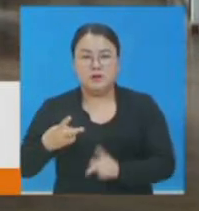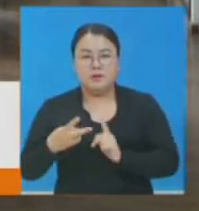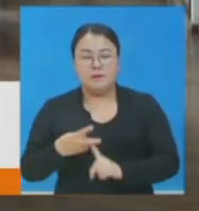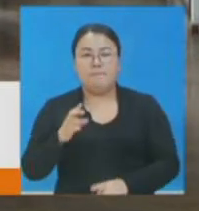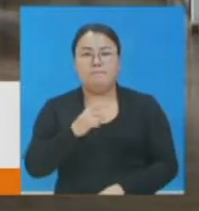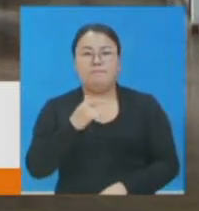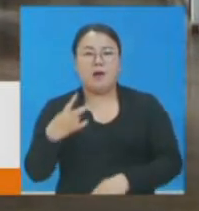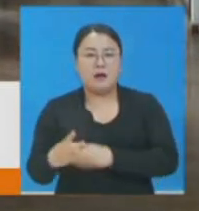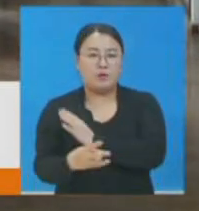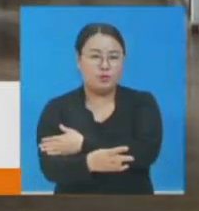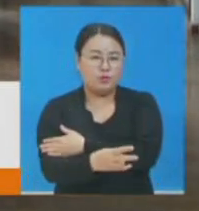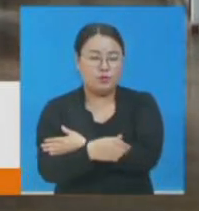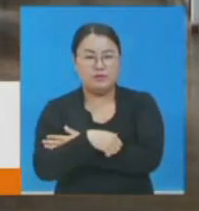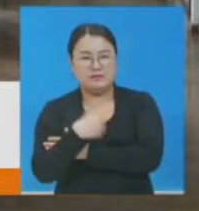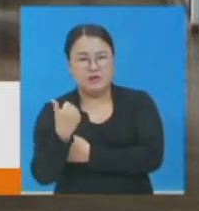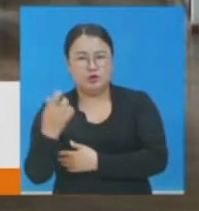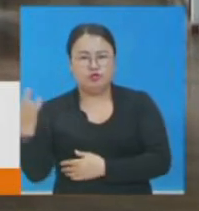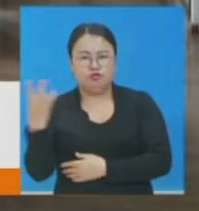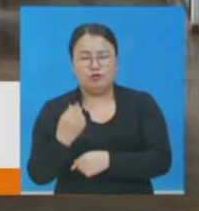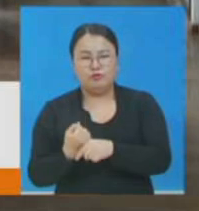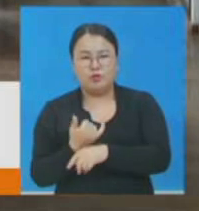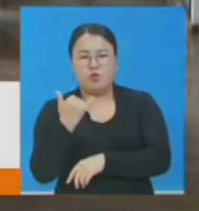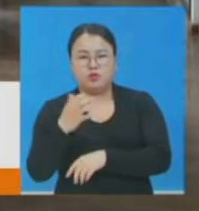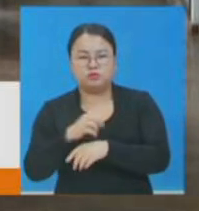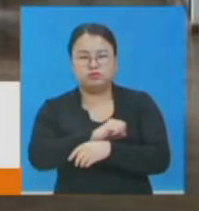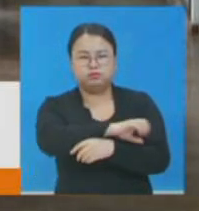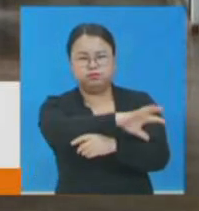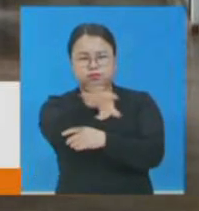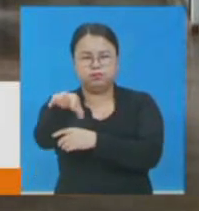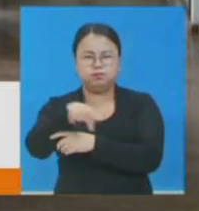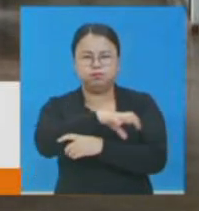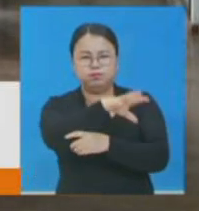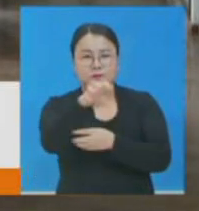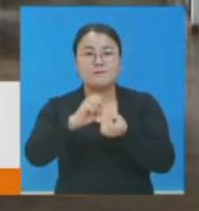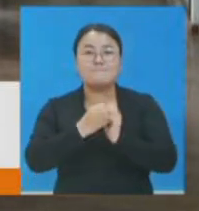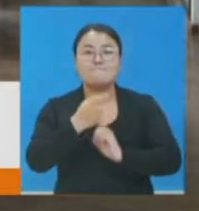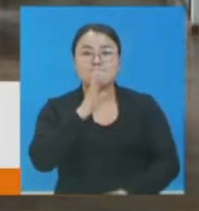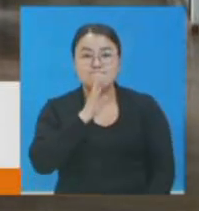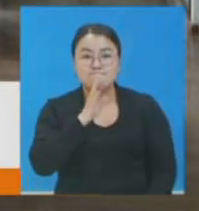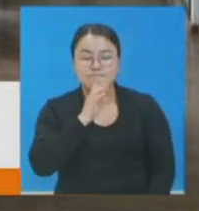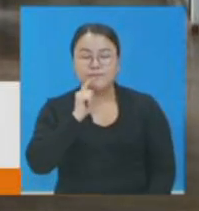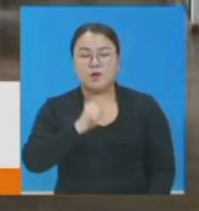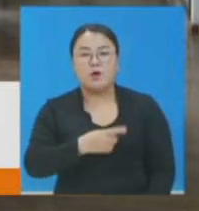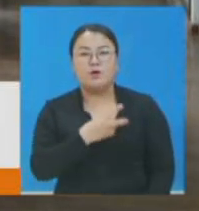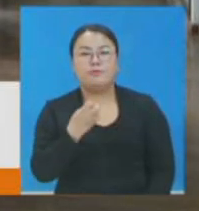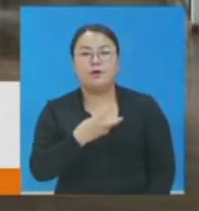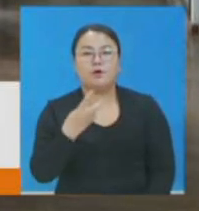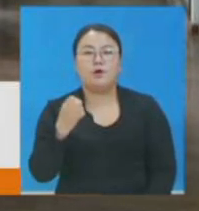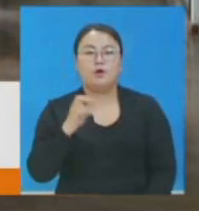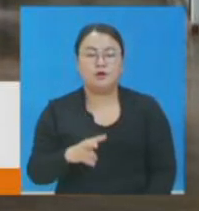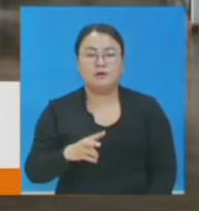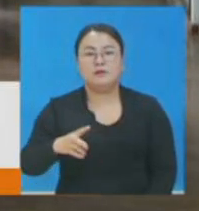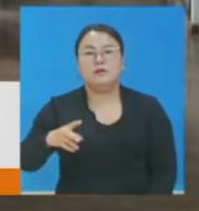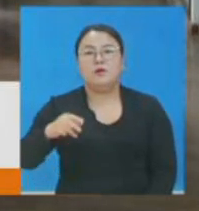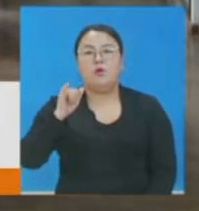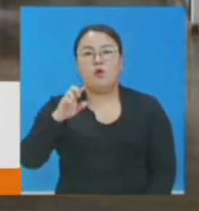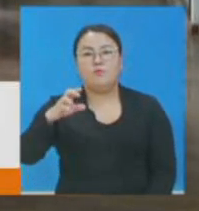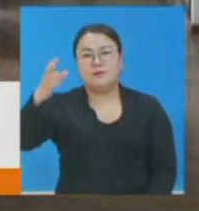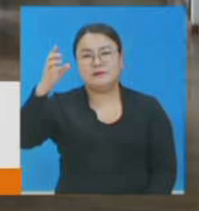талын мөн одоо ногоон байгууламжийн услахааны систем хийгдэх, за мөн 2022 онд нийслэлийн засаг дарга